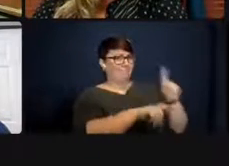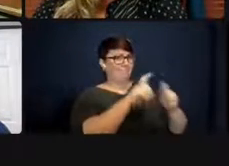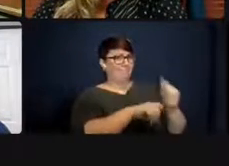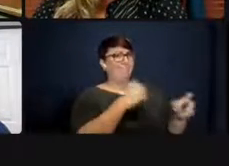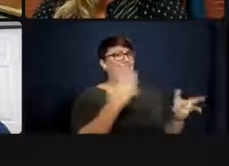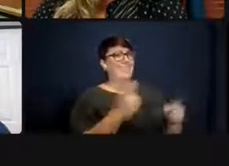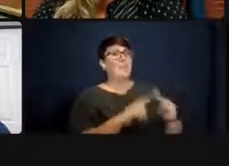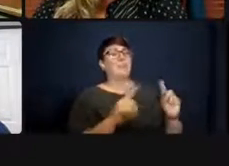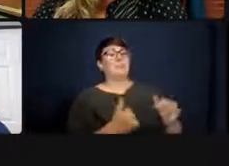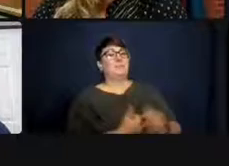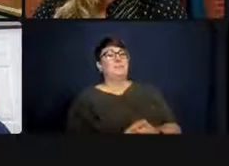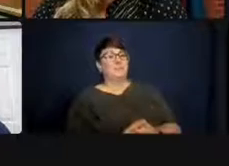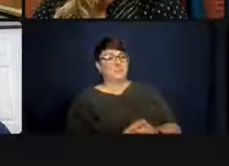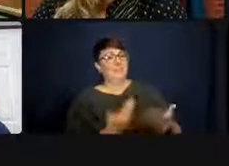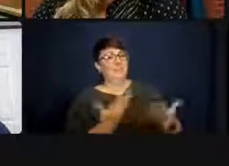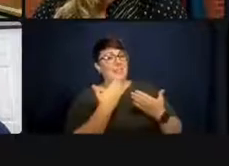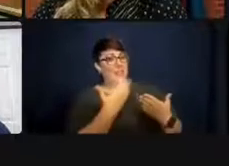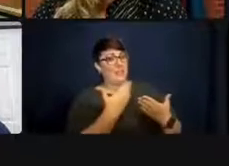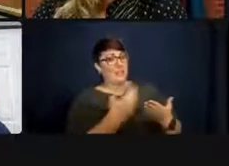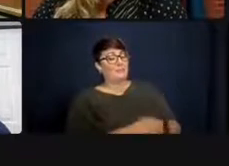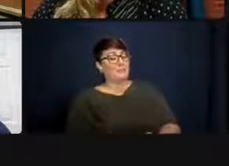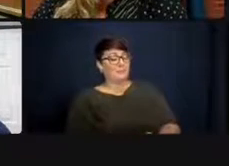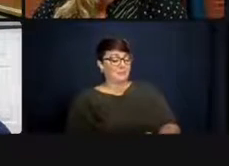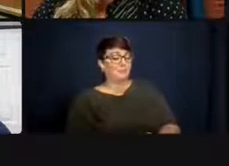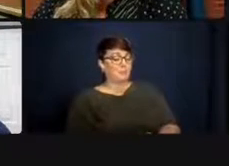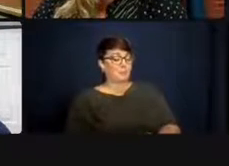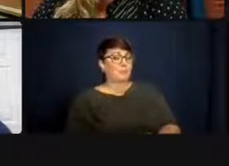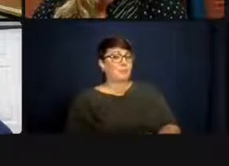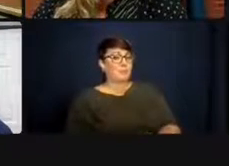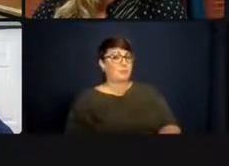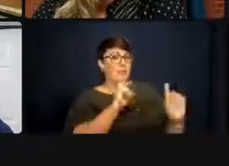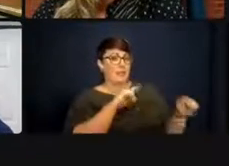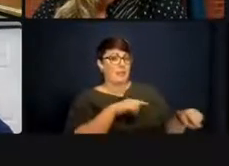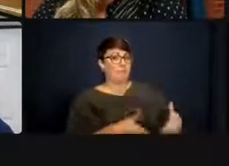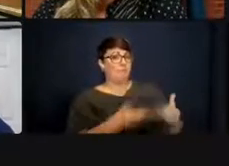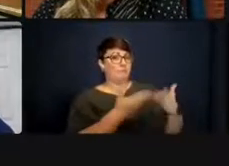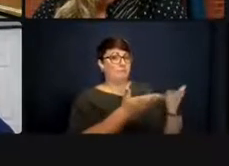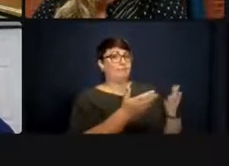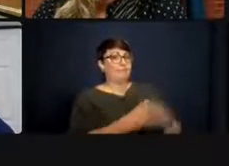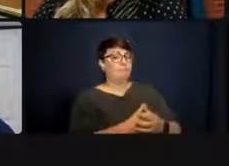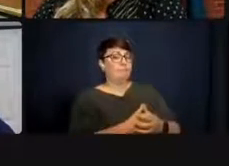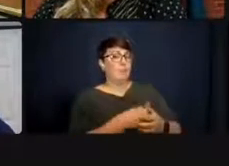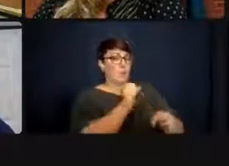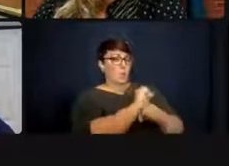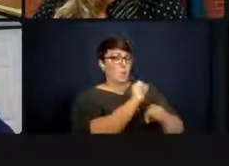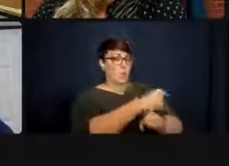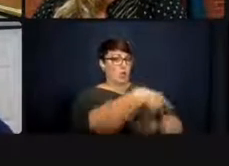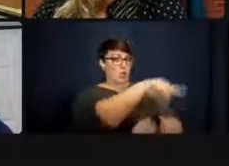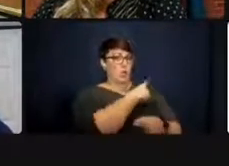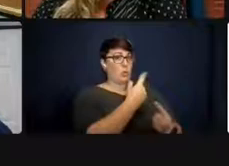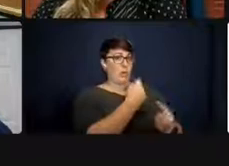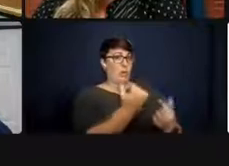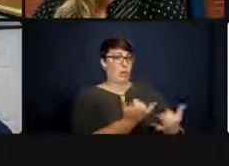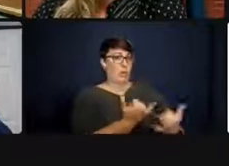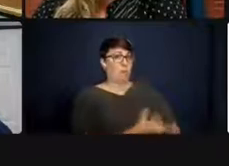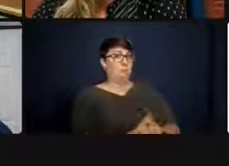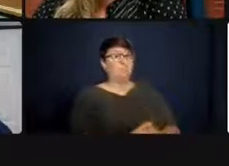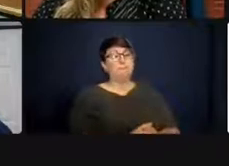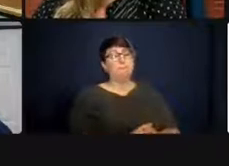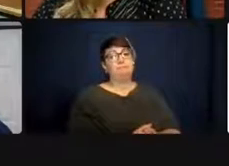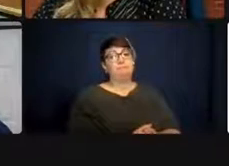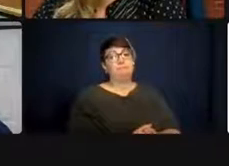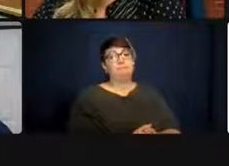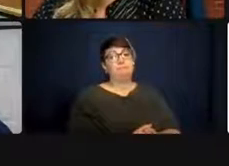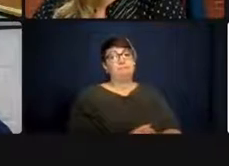من الأسئلة، ولكنني حاليا سأتوقف وسأقدر الأجوبة التي أعطيتمونا إياها. ما الذي قمتم